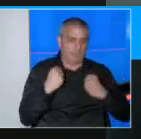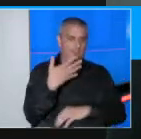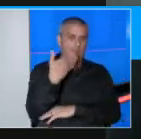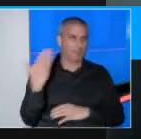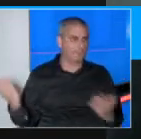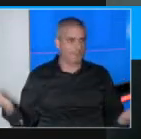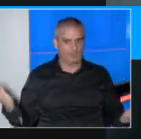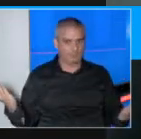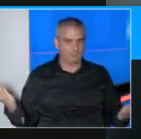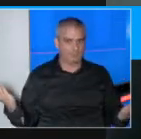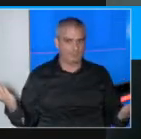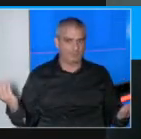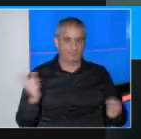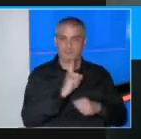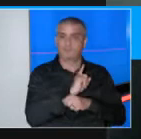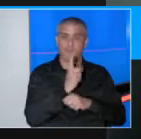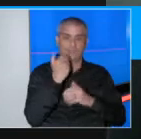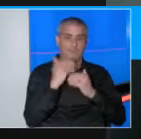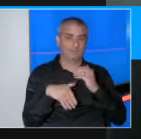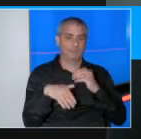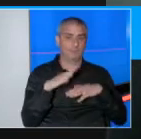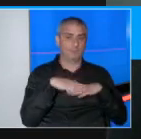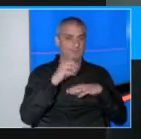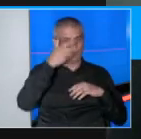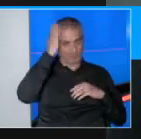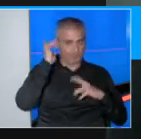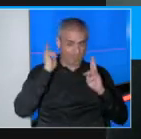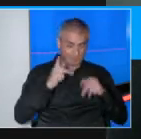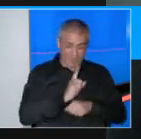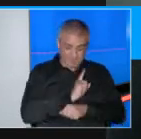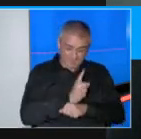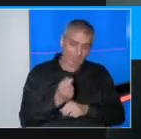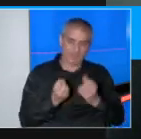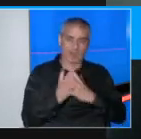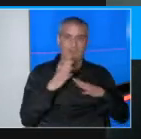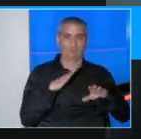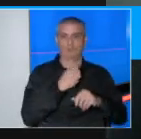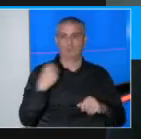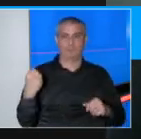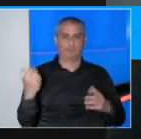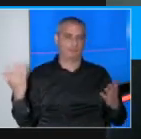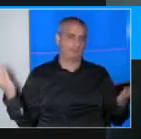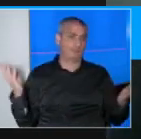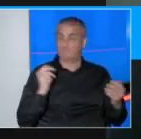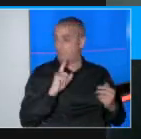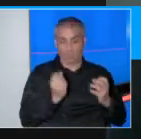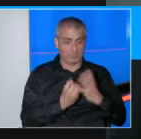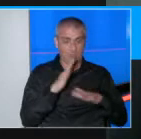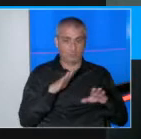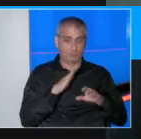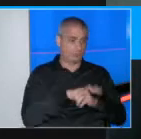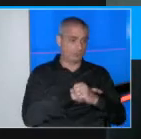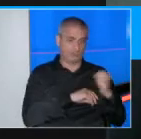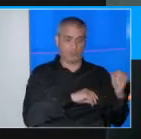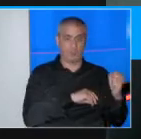המדינה. תראה, מיד עם סיום המנדט של לפיד, אפשר מיד להקים ממשלת ימין. ואם לא תקום ממשלת